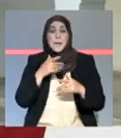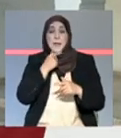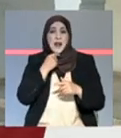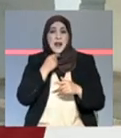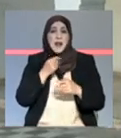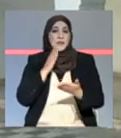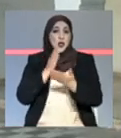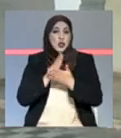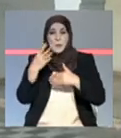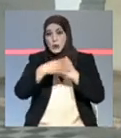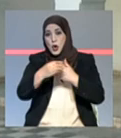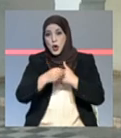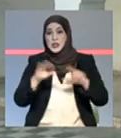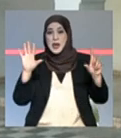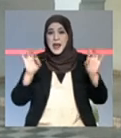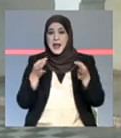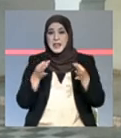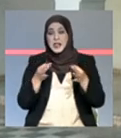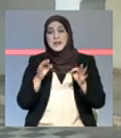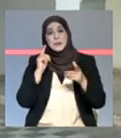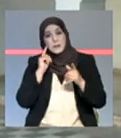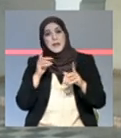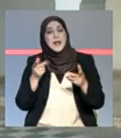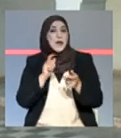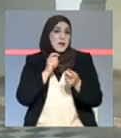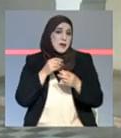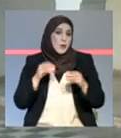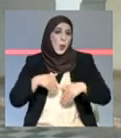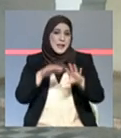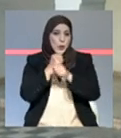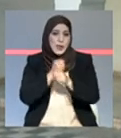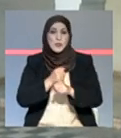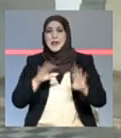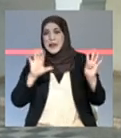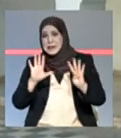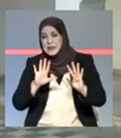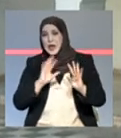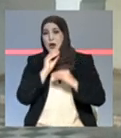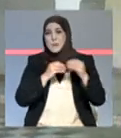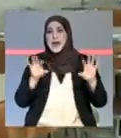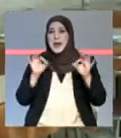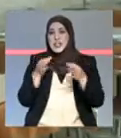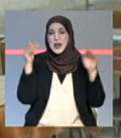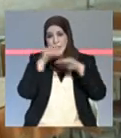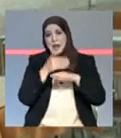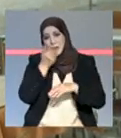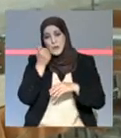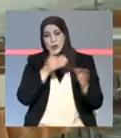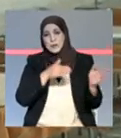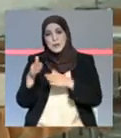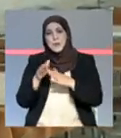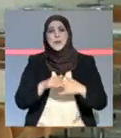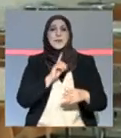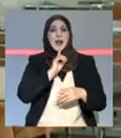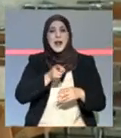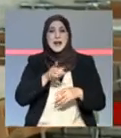مثال، تولي الخدمة حتى للتسعة حتى العشرة، فهمت؟ فما عائلات تخرج بالليل، تخرج تتعشى. ترى هذايا راهو نجم